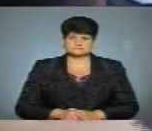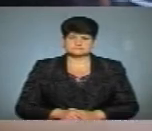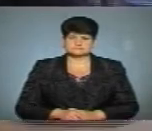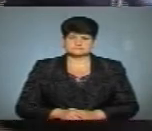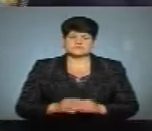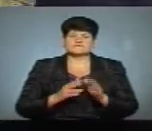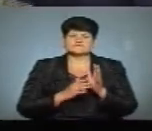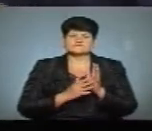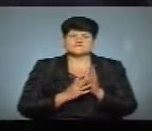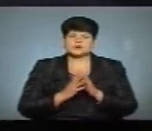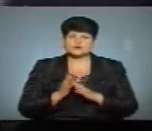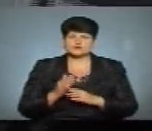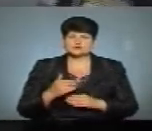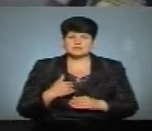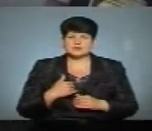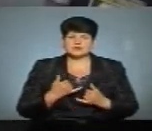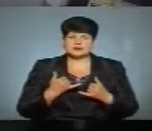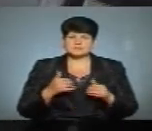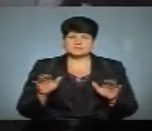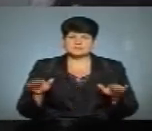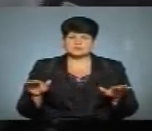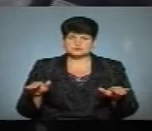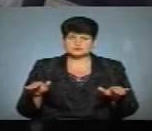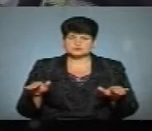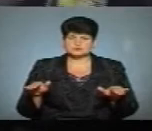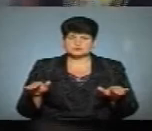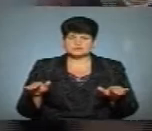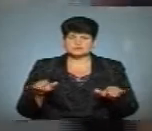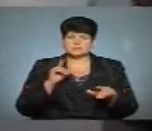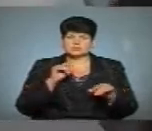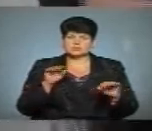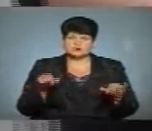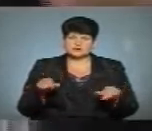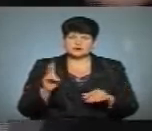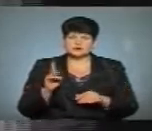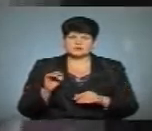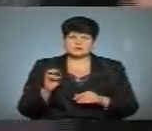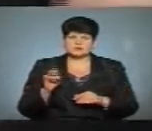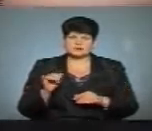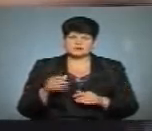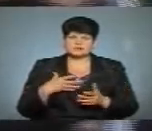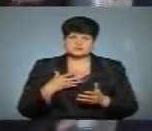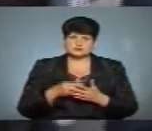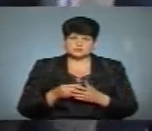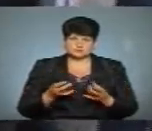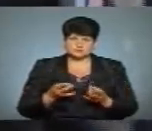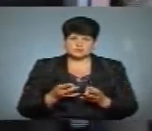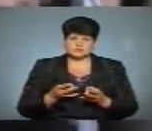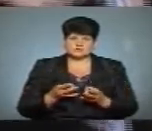Вирощую я пташки, попугайчики, канарейки, голуби. Вирощуєте для власних потреб?